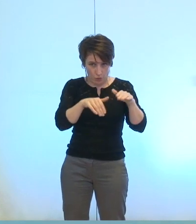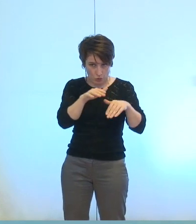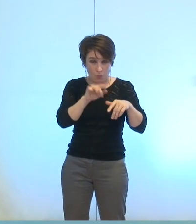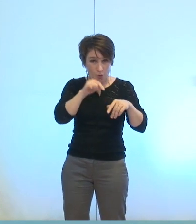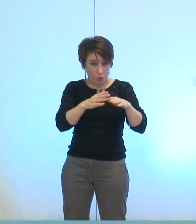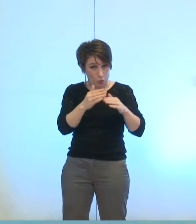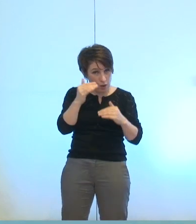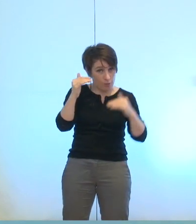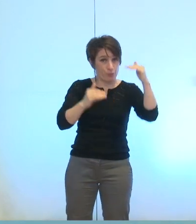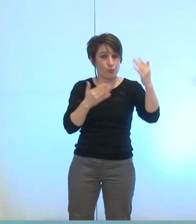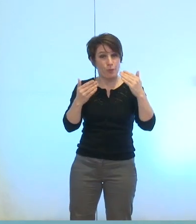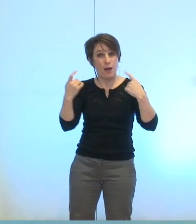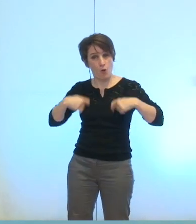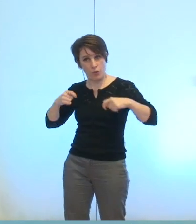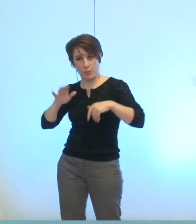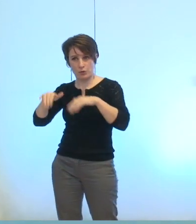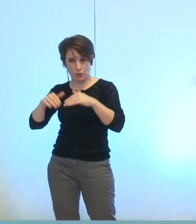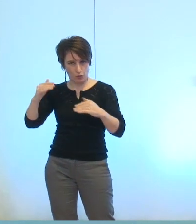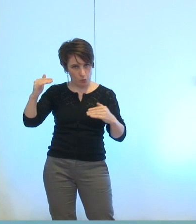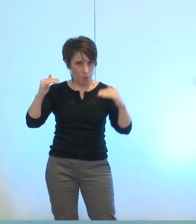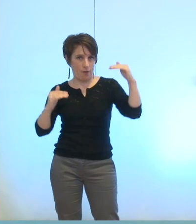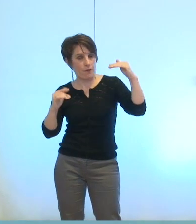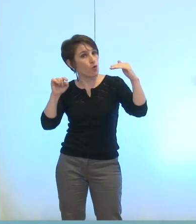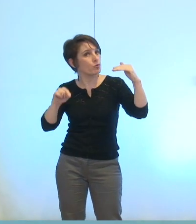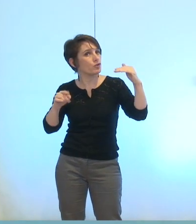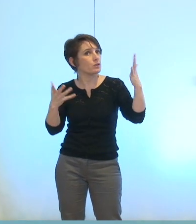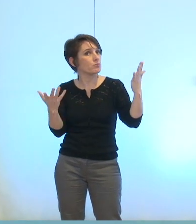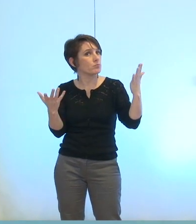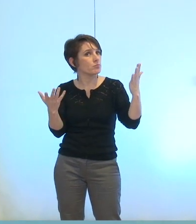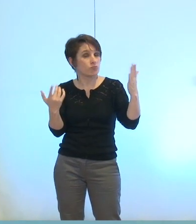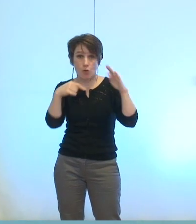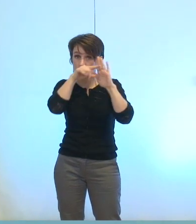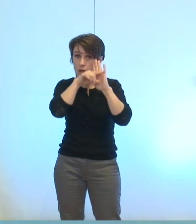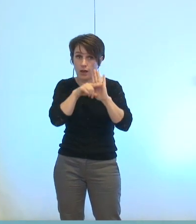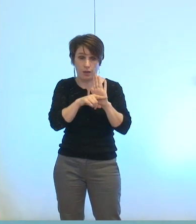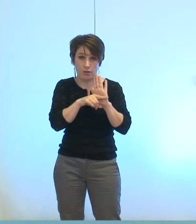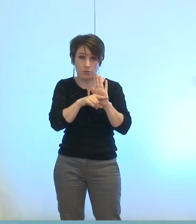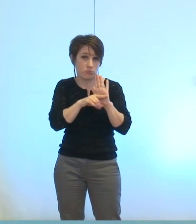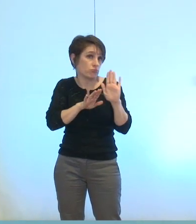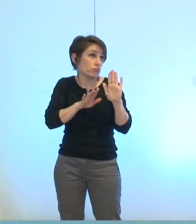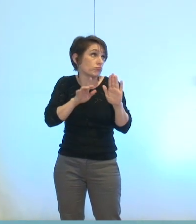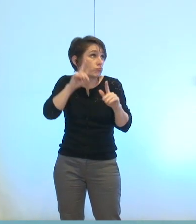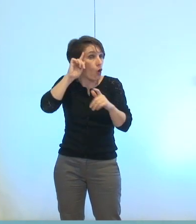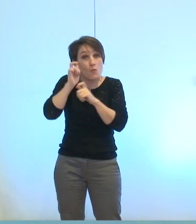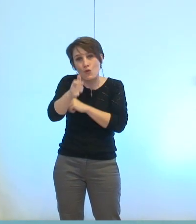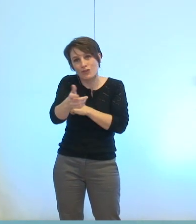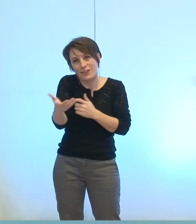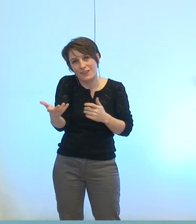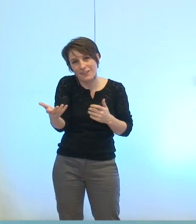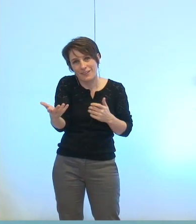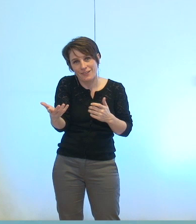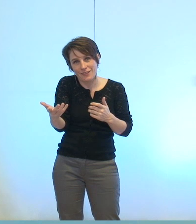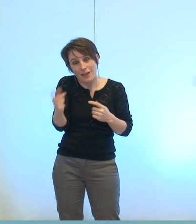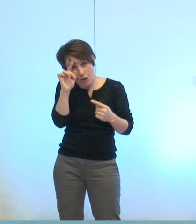fonctionnement et à la dotation aux amortissements c'est une règle qui en toute logique fait que finalement